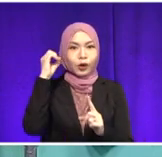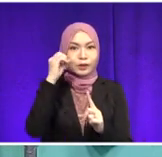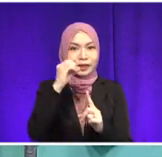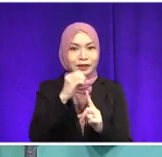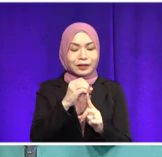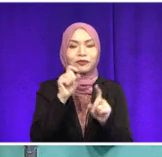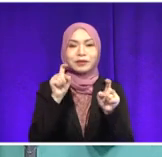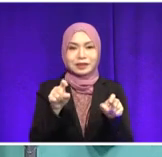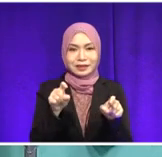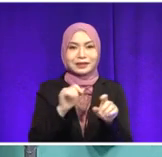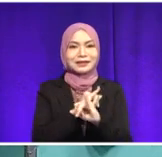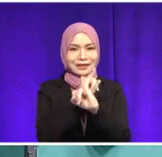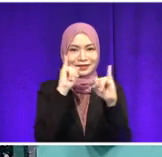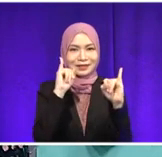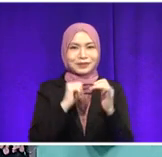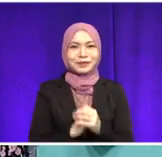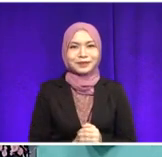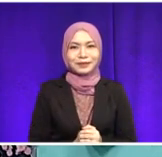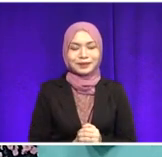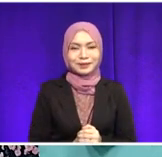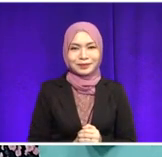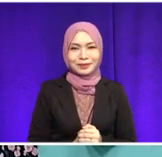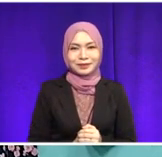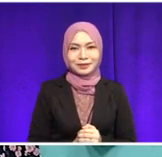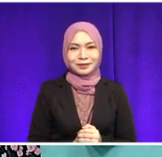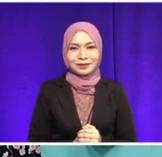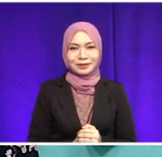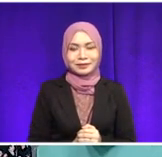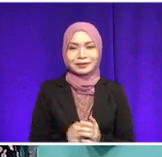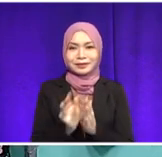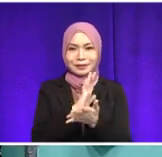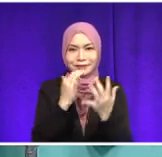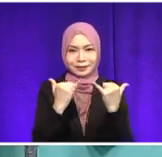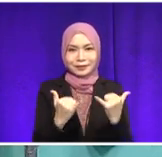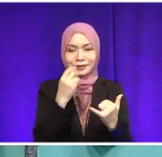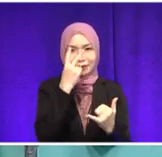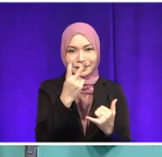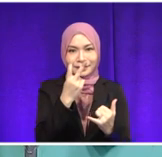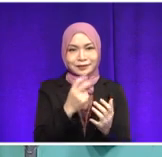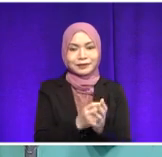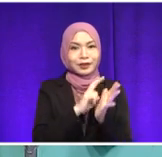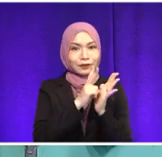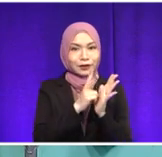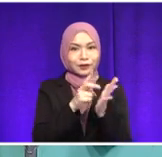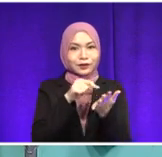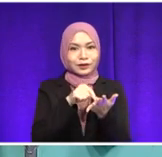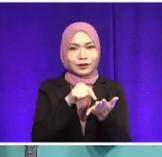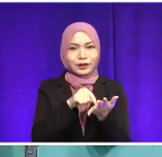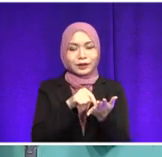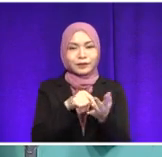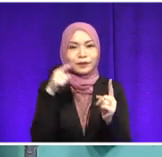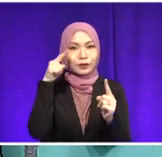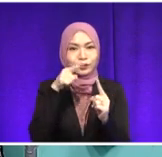kita capai nanti ya objeknya Oke mari jadi tujuan Project brief adalah untuk mendapatkan